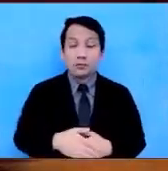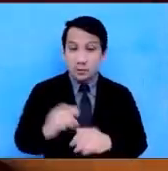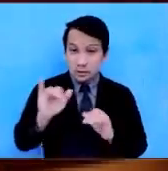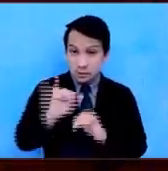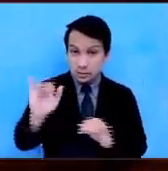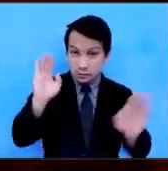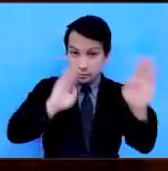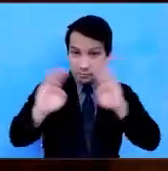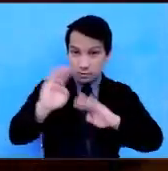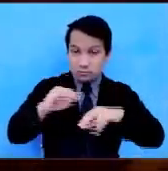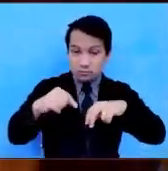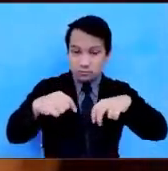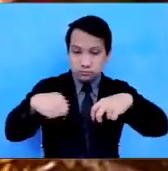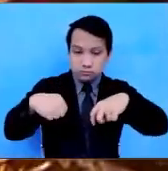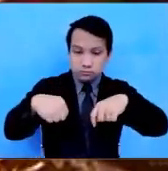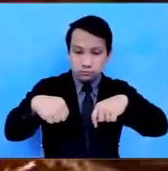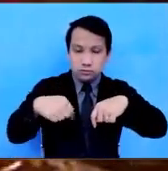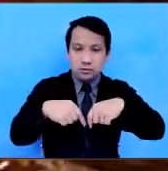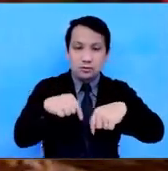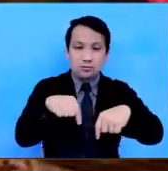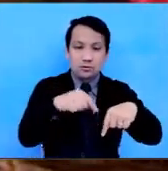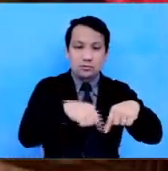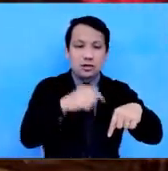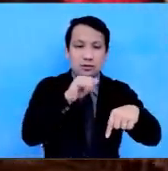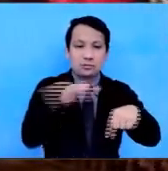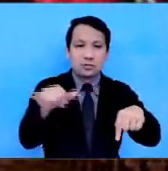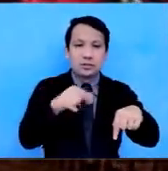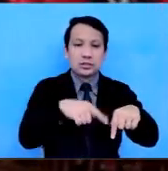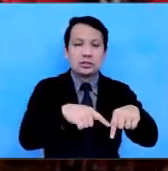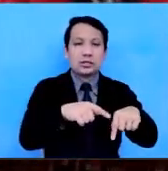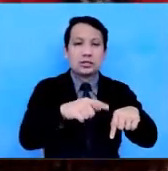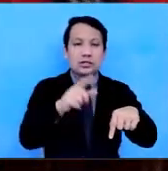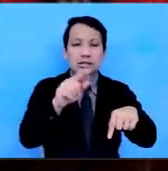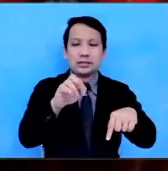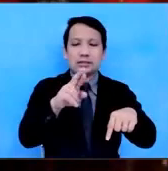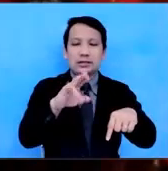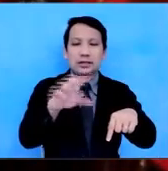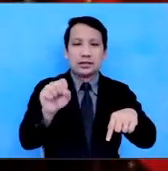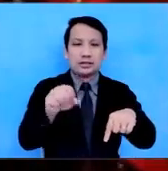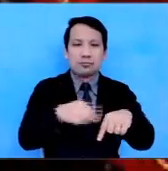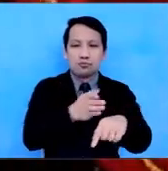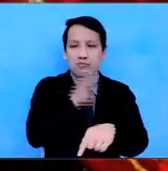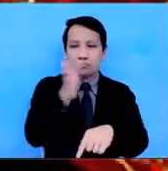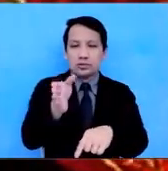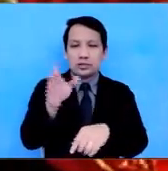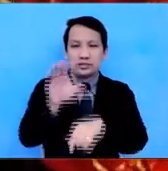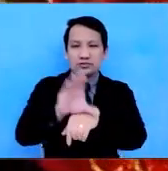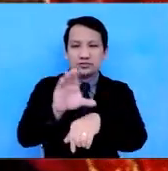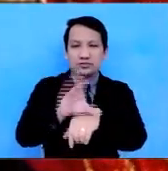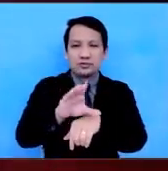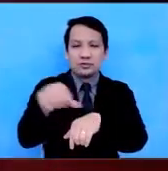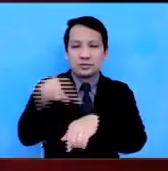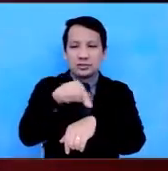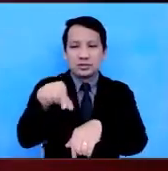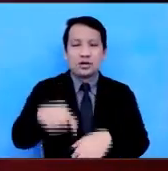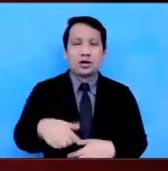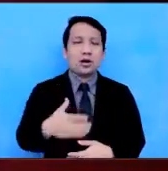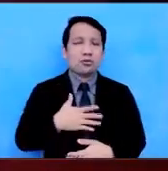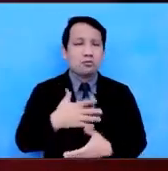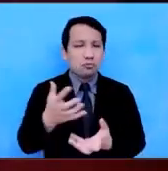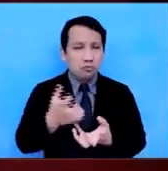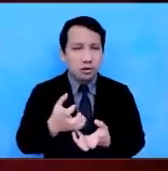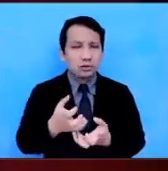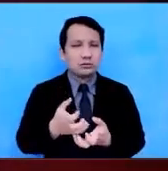tuhod, dumayos sa simbahan ang kapwa niya deboto na si Teresa. May hiling din siya sa poon. Umaba pa ang aking